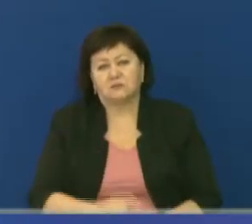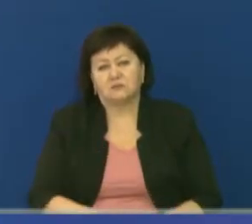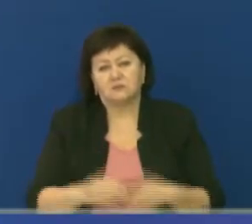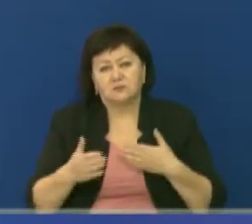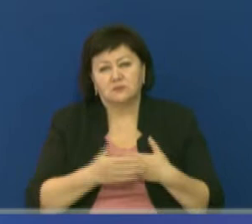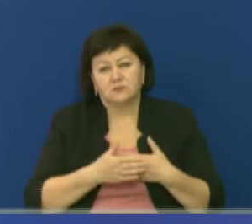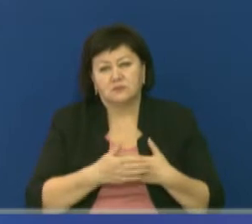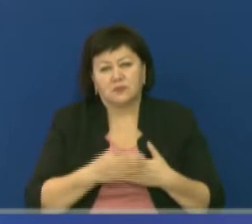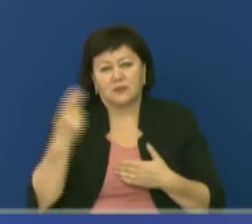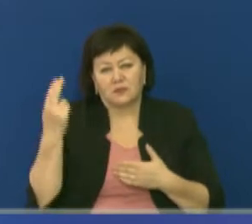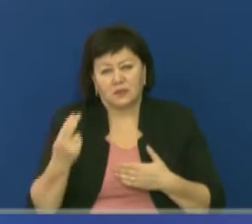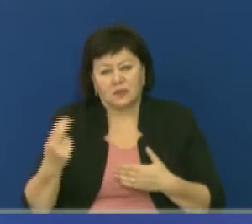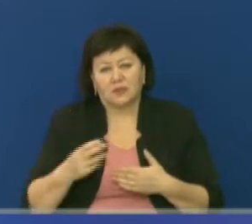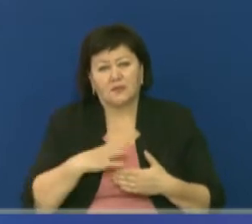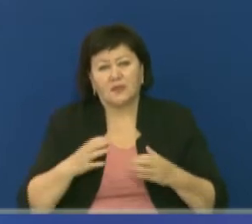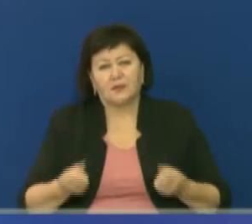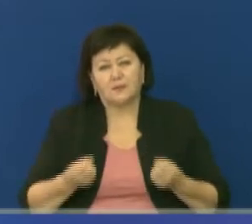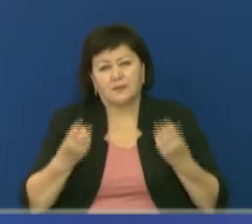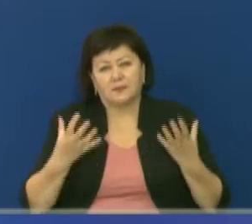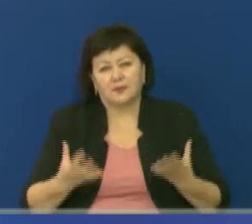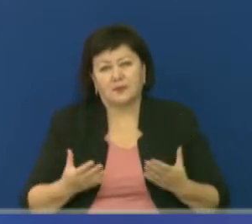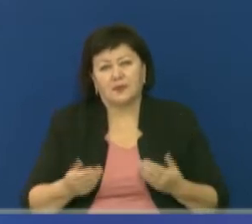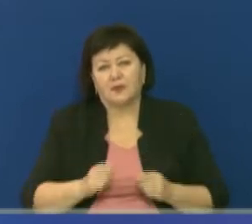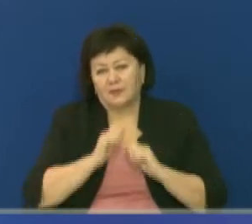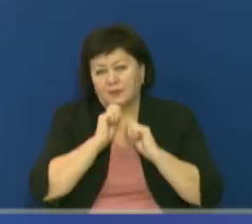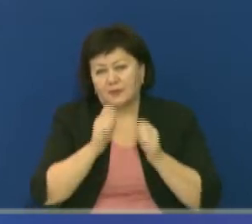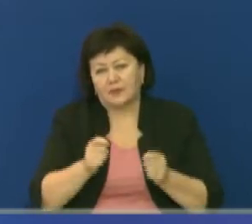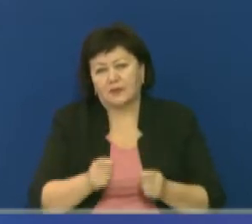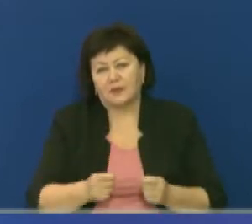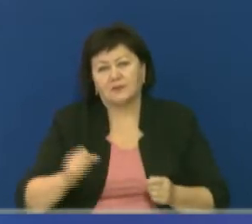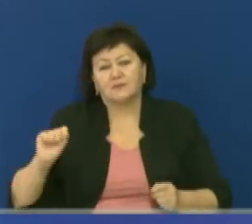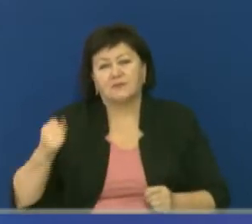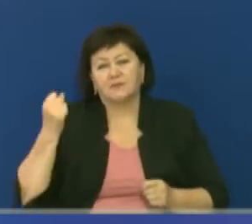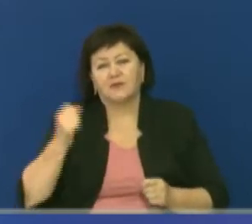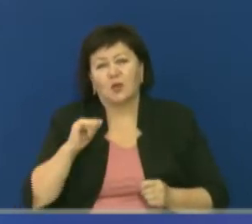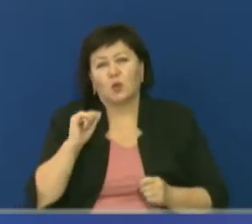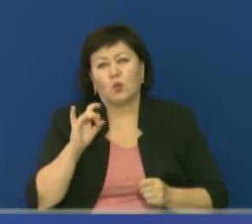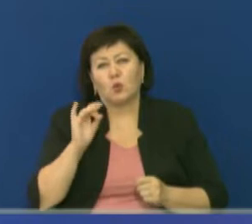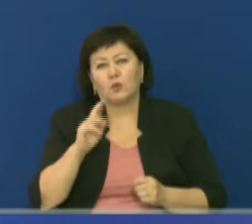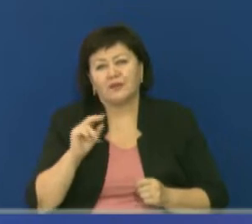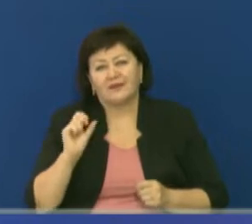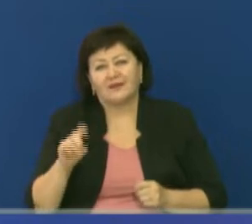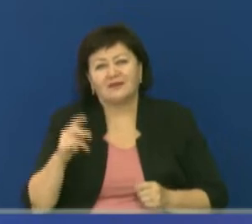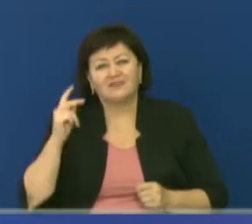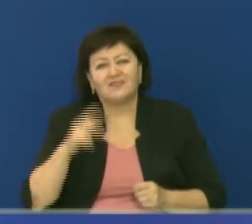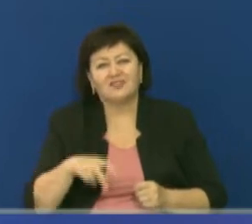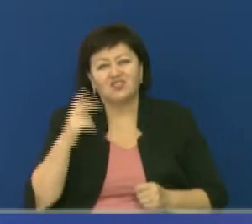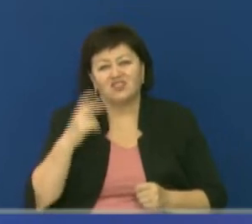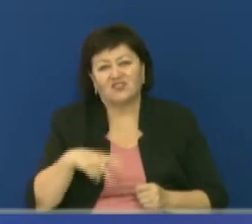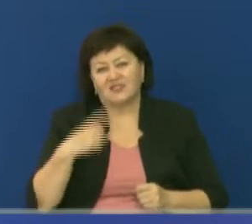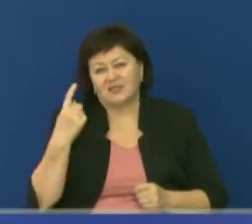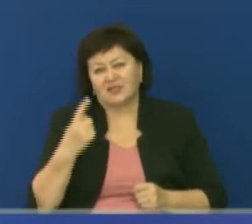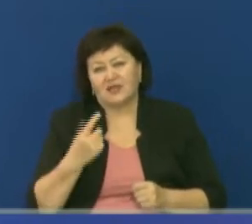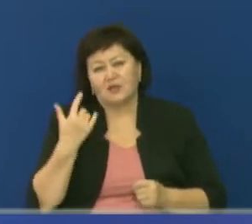Накануне в городе Нур-Султан состоялась церемония награждения победителей национальной премии «Уркер-2021». На конкурс, который